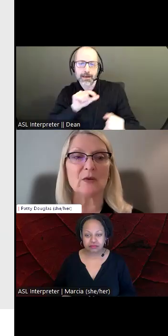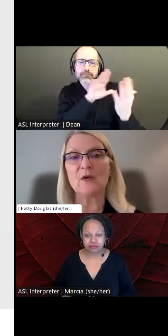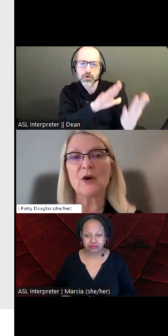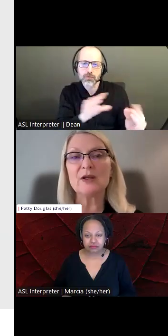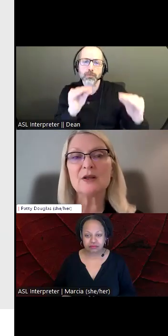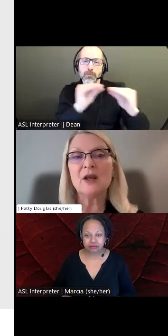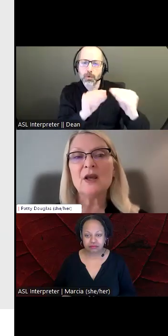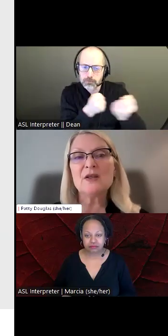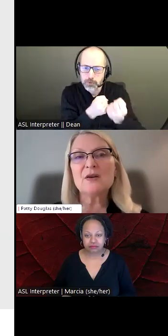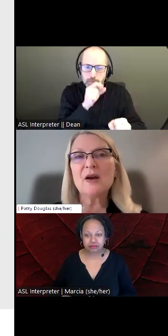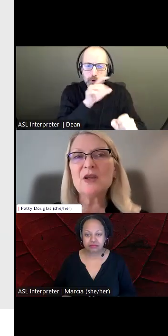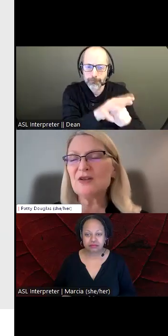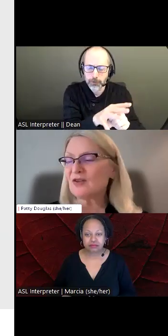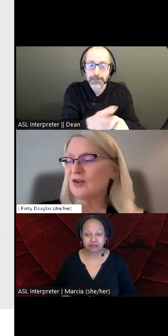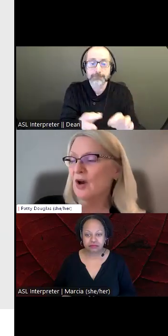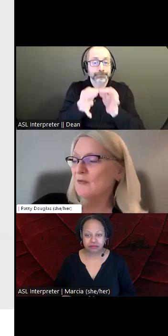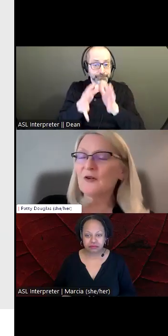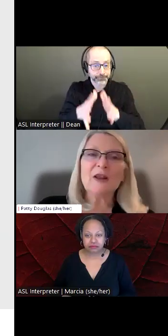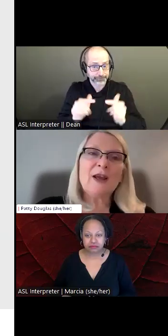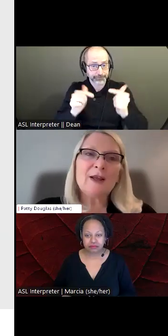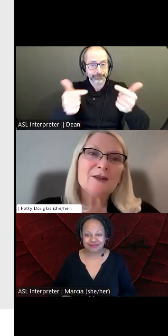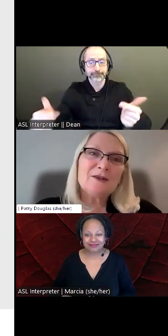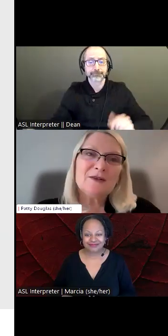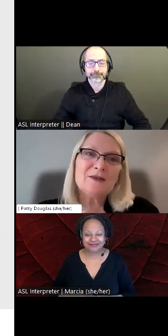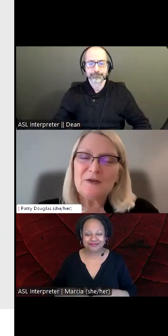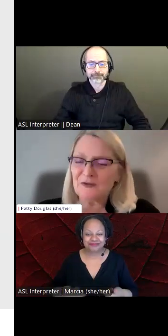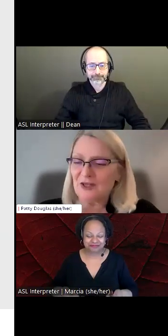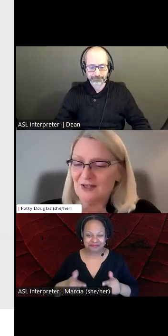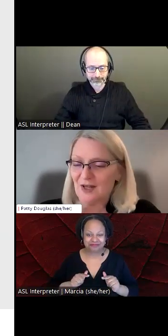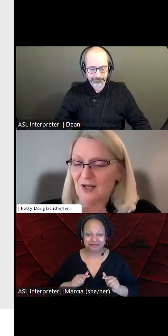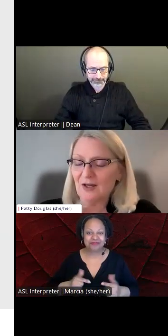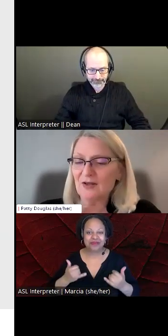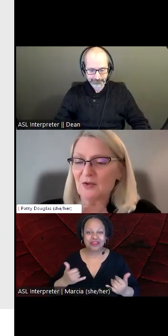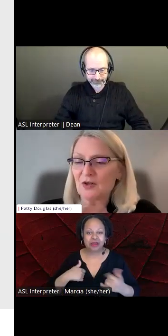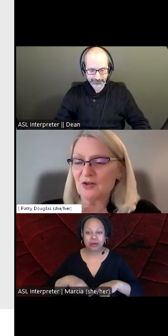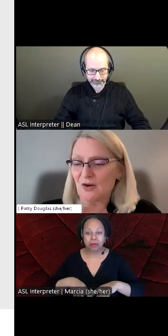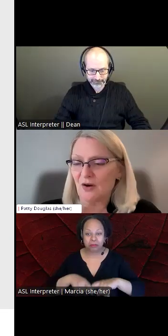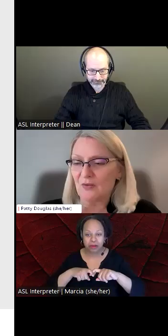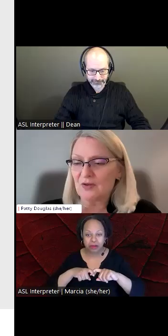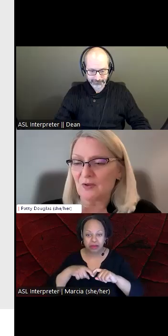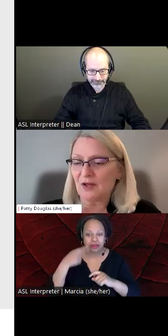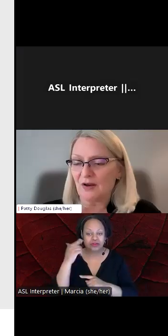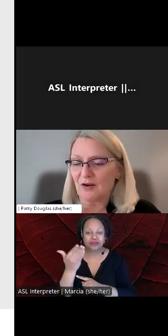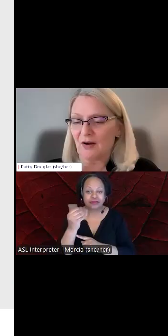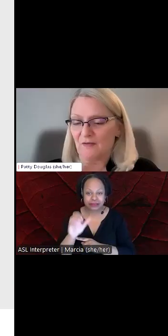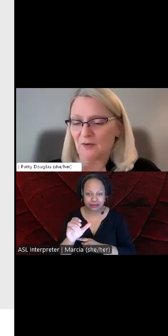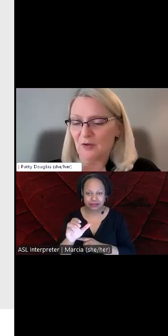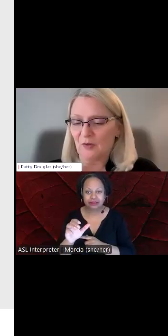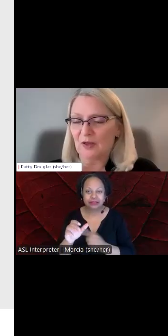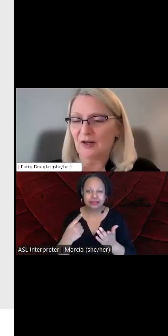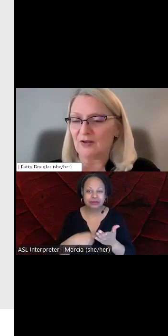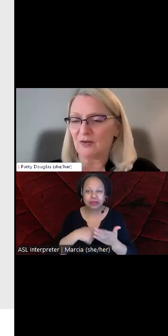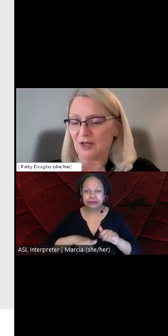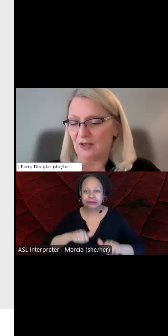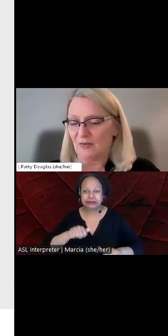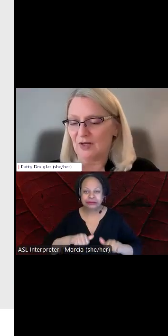affirmatives et plus inclusives, plus affirmatives et positives. Alors, je vais m'arrêter pendant à peu près